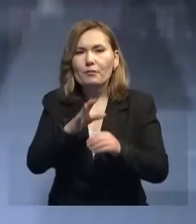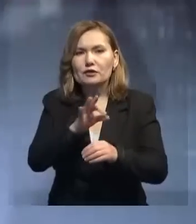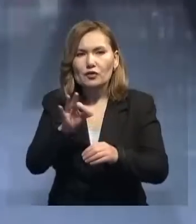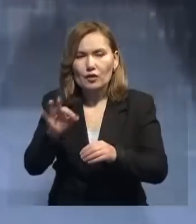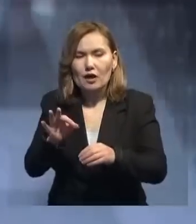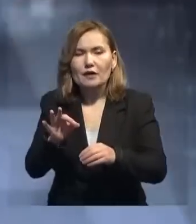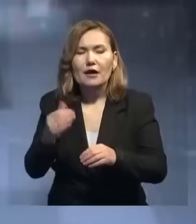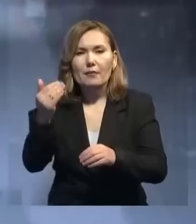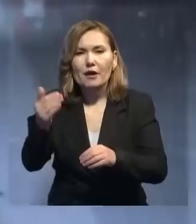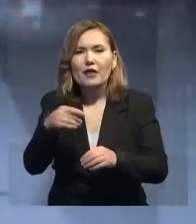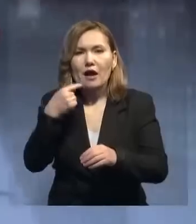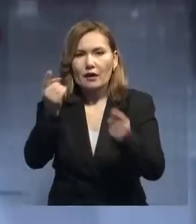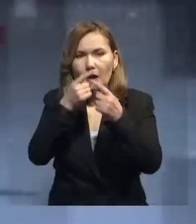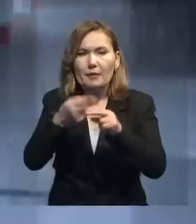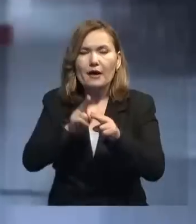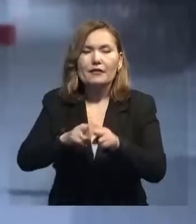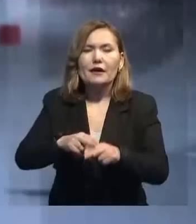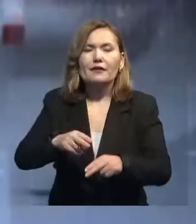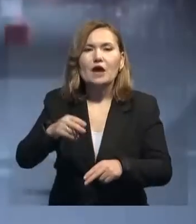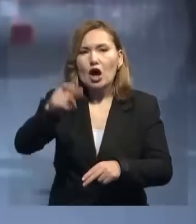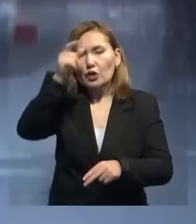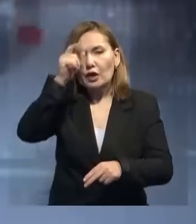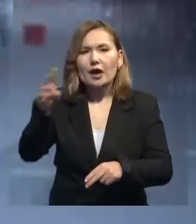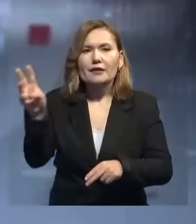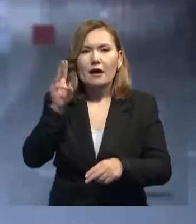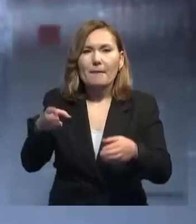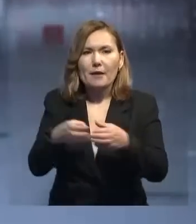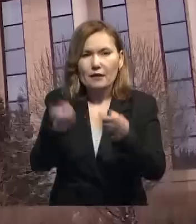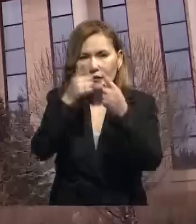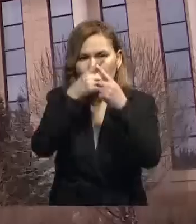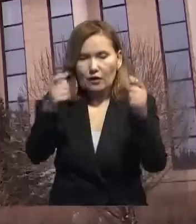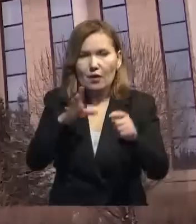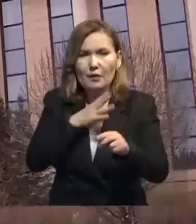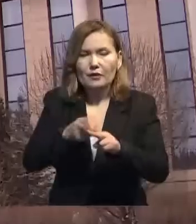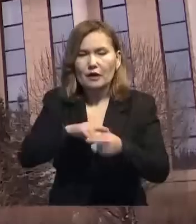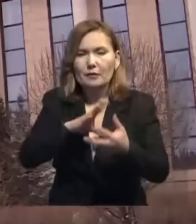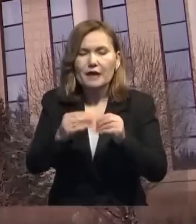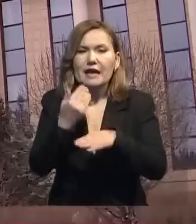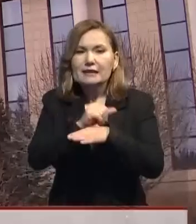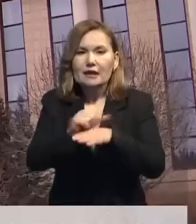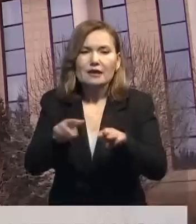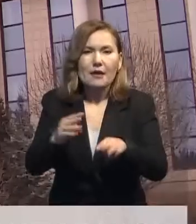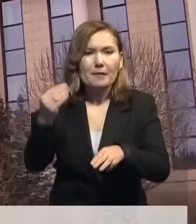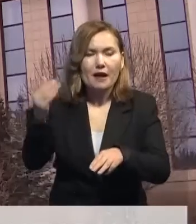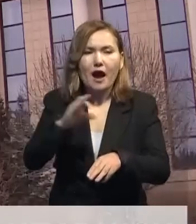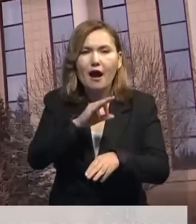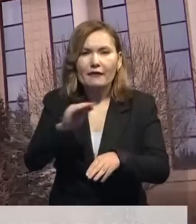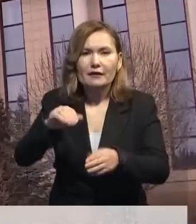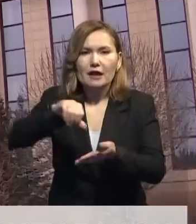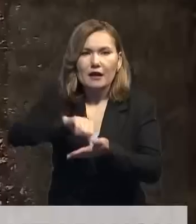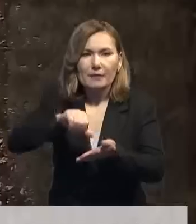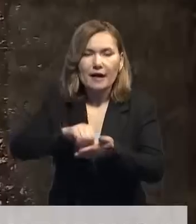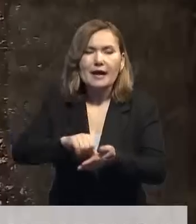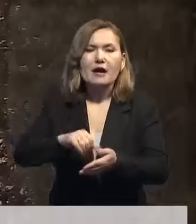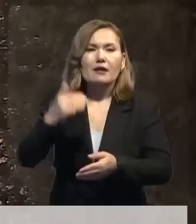бойынша Анадолы еліндегі дипломатиялық миссияның жеткізген хабары осы. Бұл туралы Сыртқы істер министрлігінің ресми өкілі